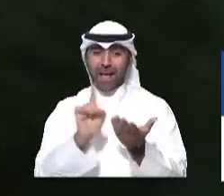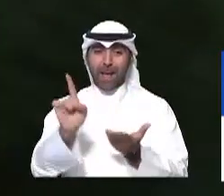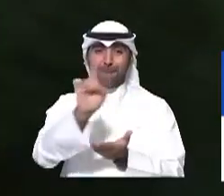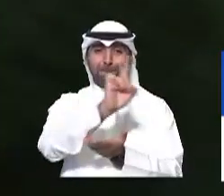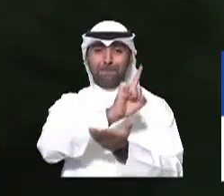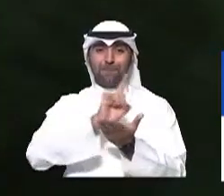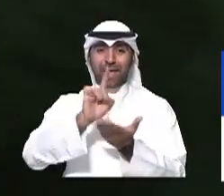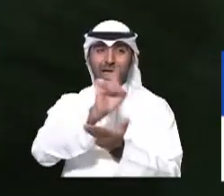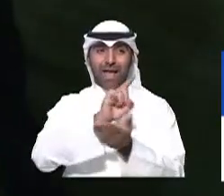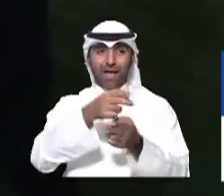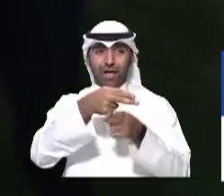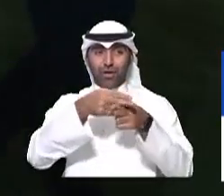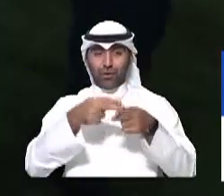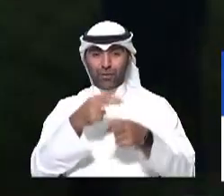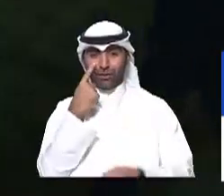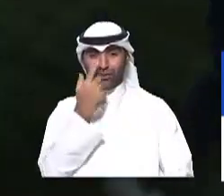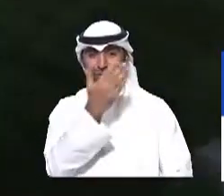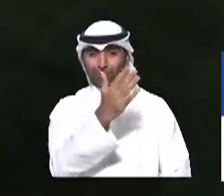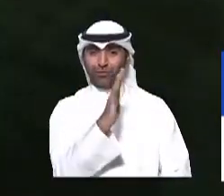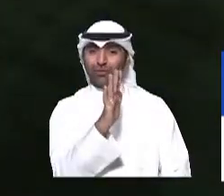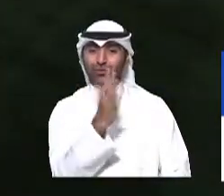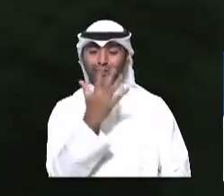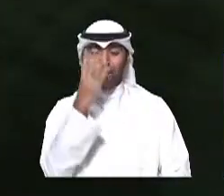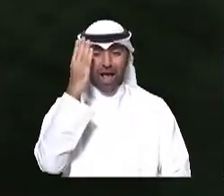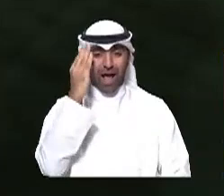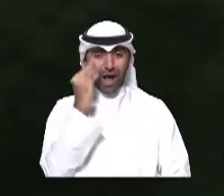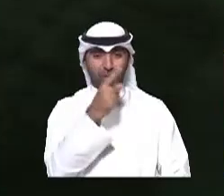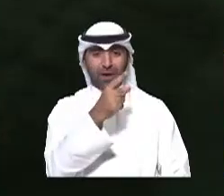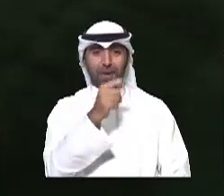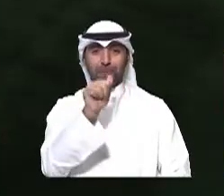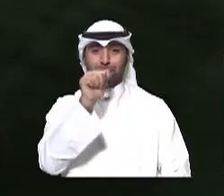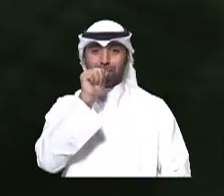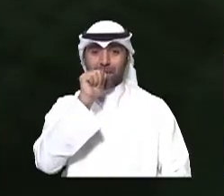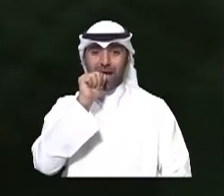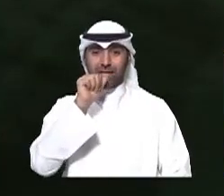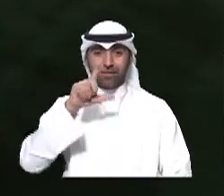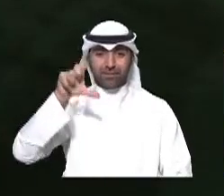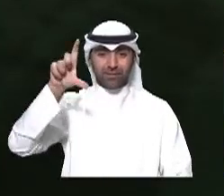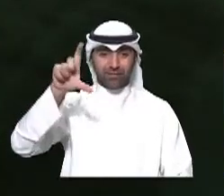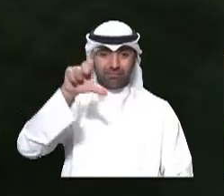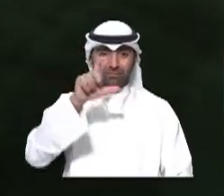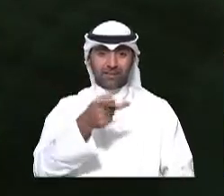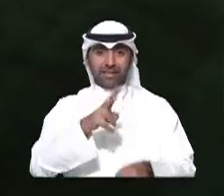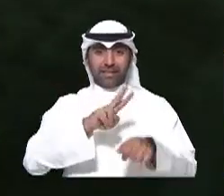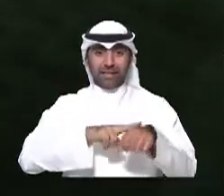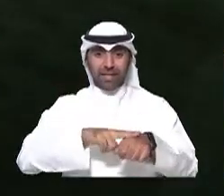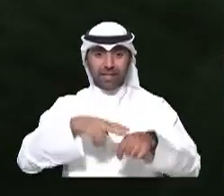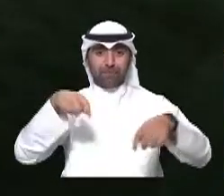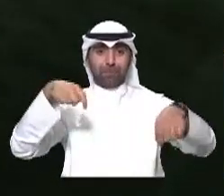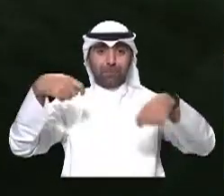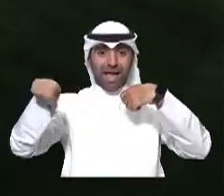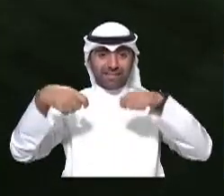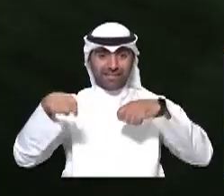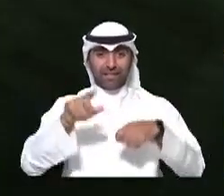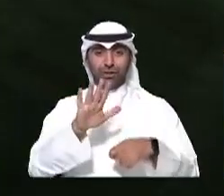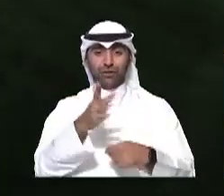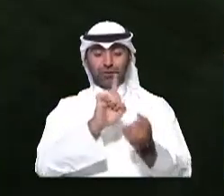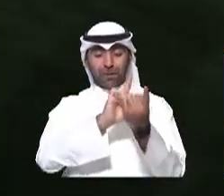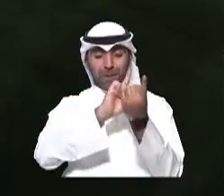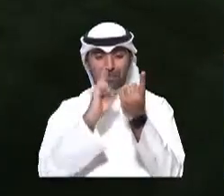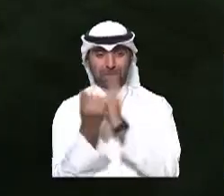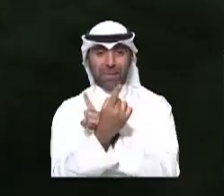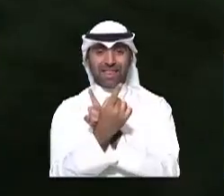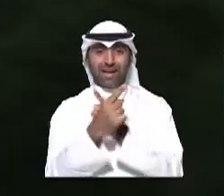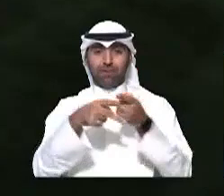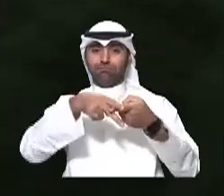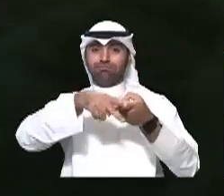تدوير لإعادة تدويرها في دولة الكويت، وهذا دائما ما نصب له في الهيئة العامة للبيئة، وجود جيل واعي في القضايا البيئية نغرسها